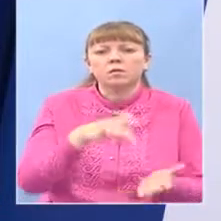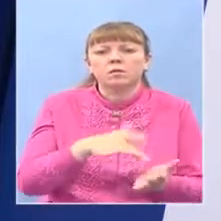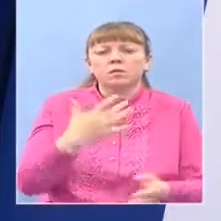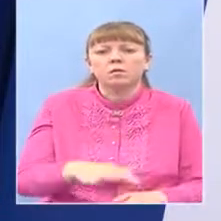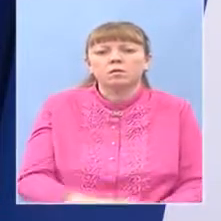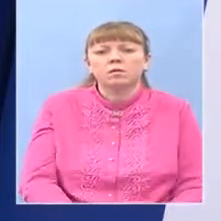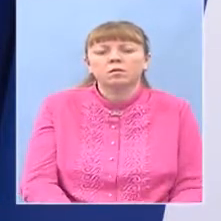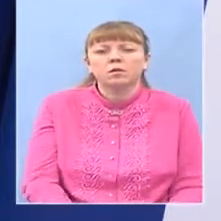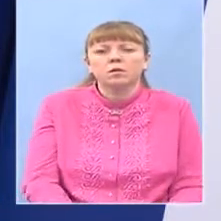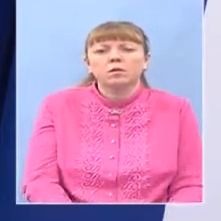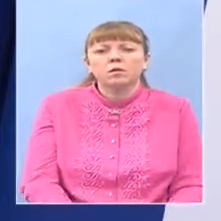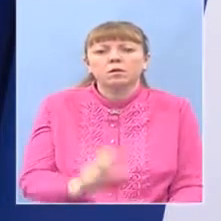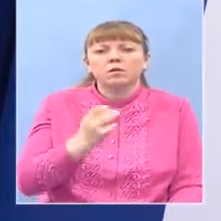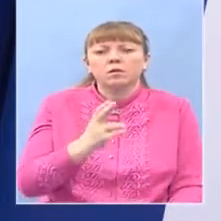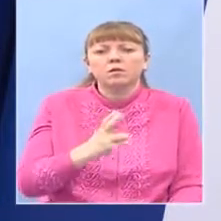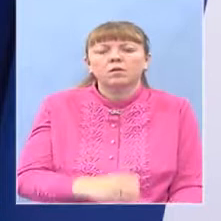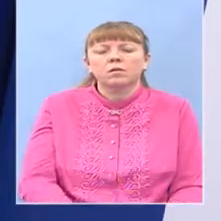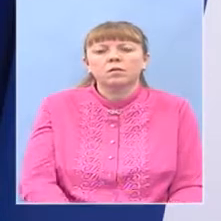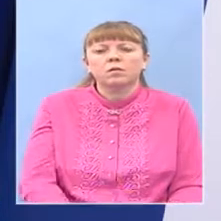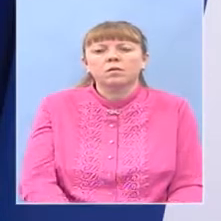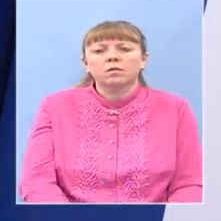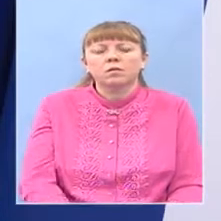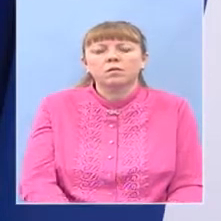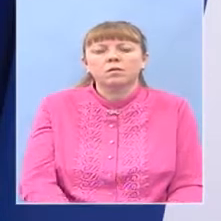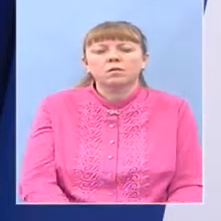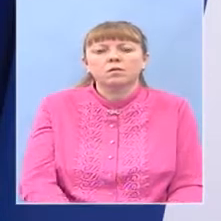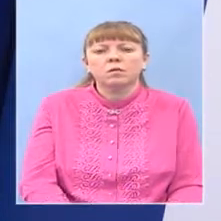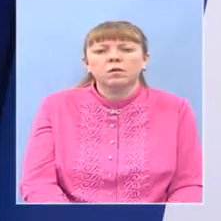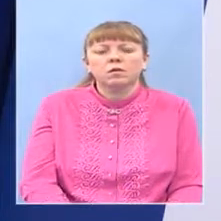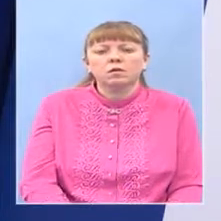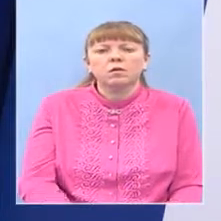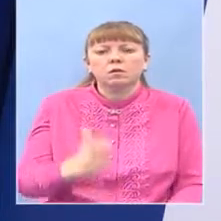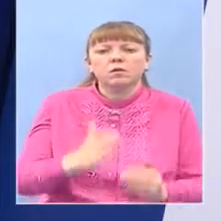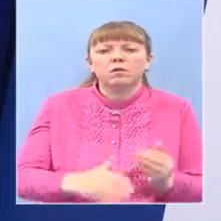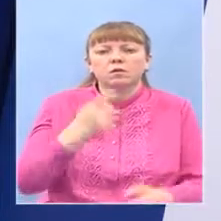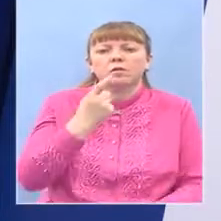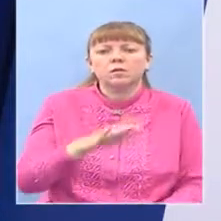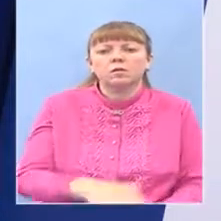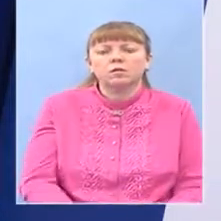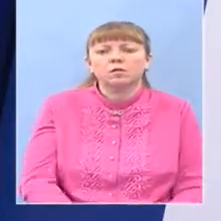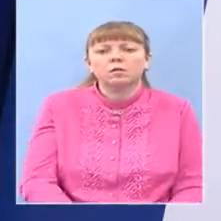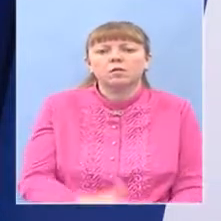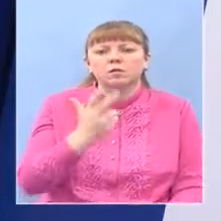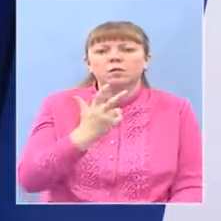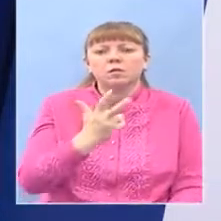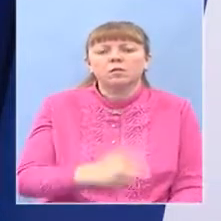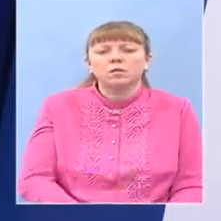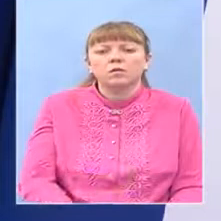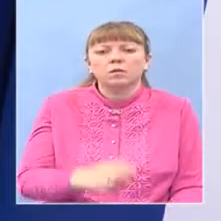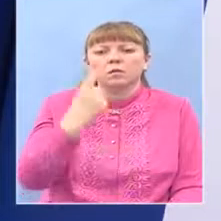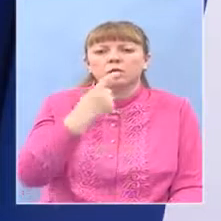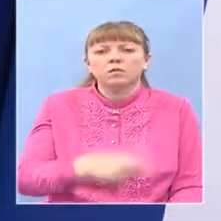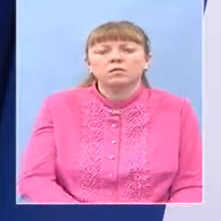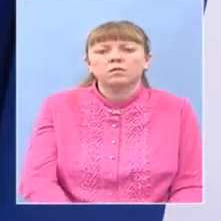комьюнити-центр в Даринске. Четвертое, мы сказали, что мы к концу года откроем 3